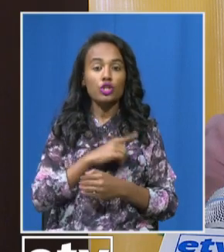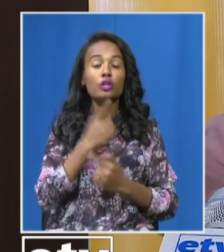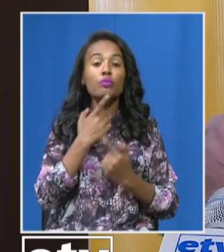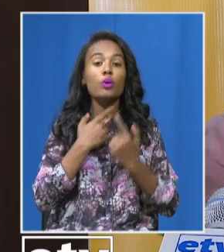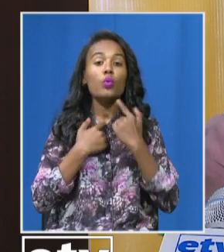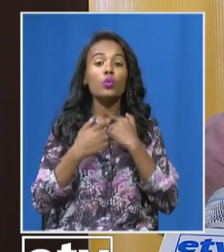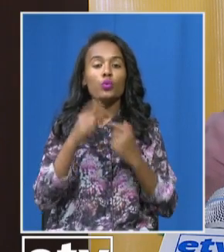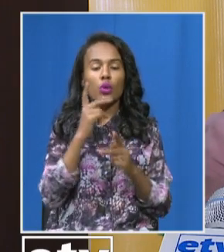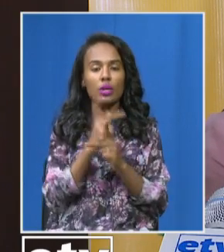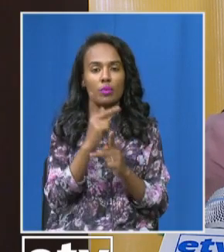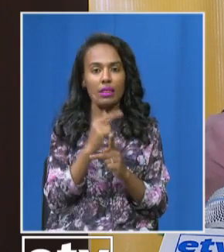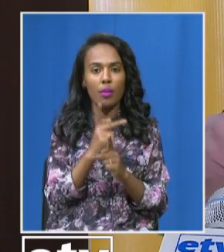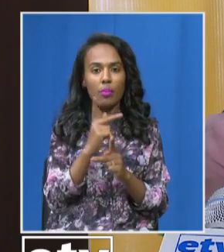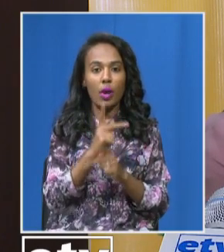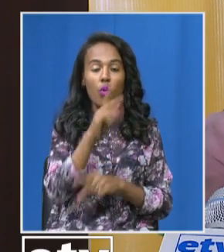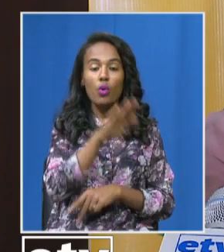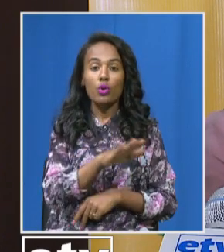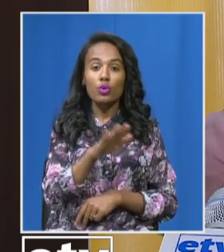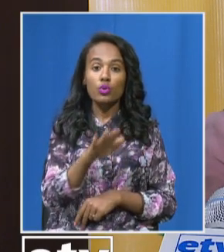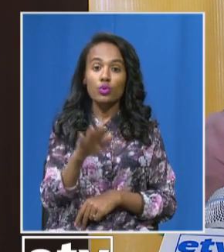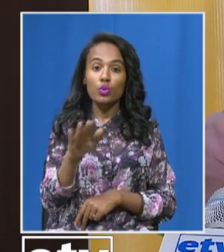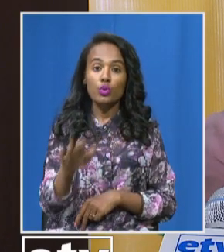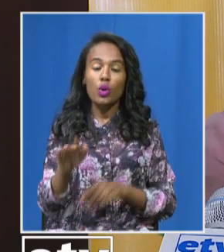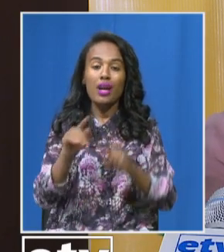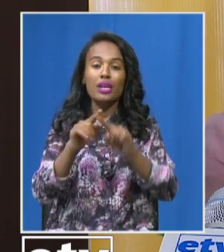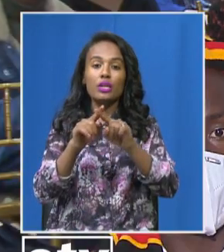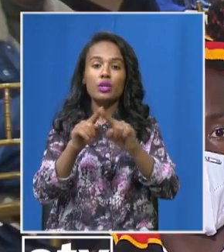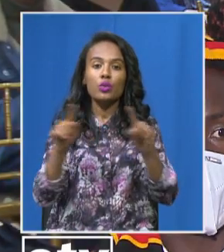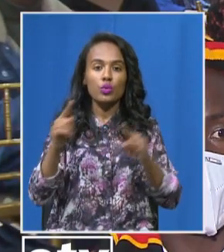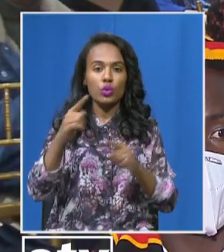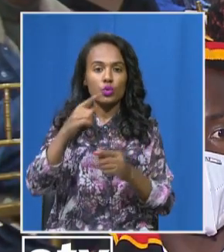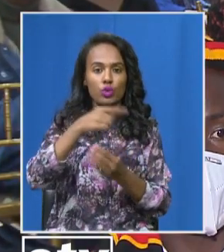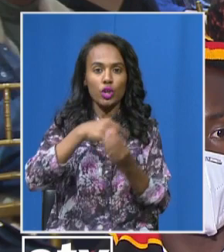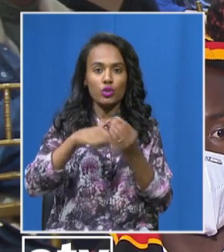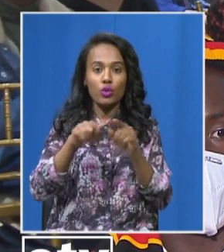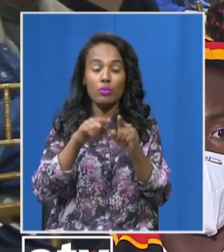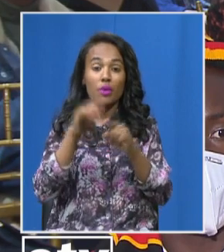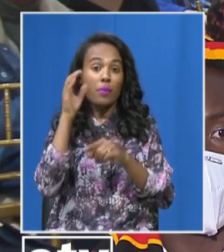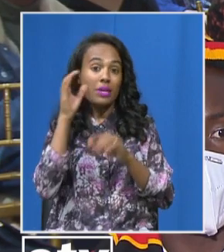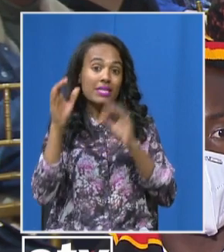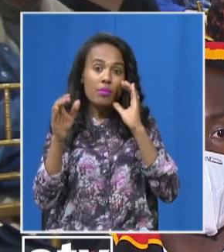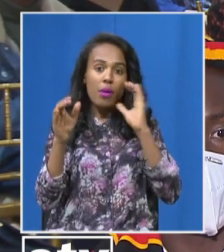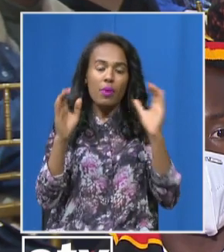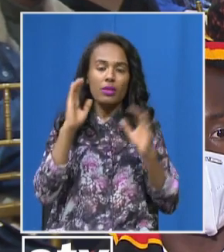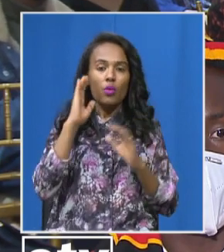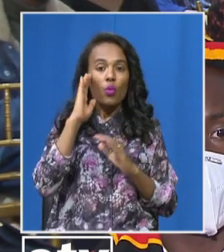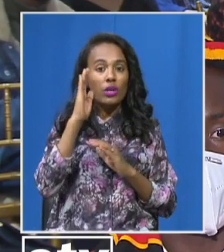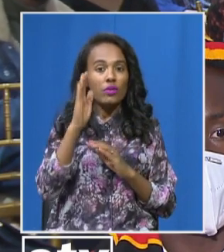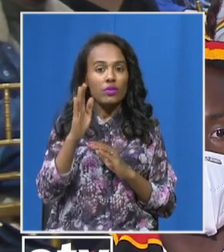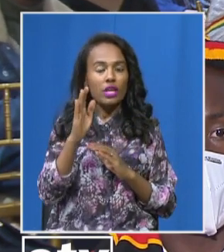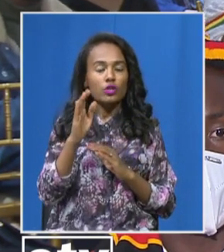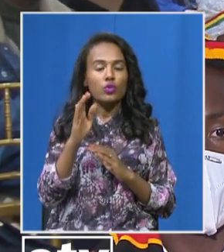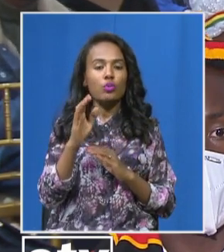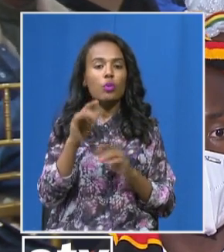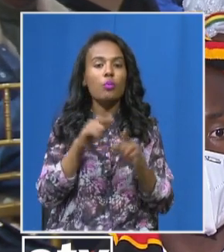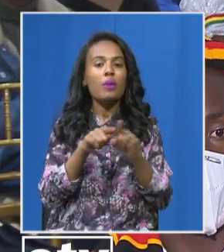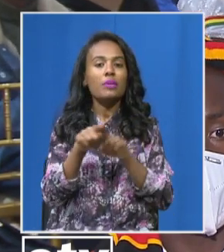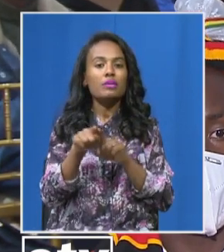በጉጉት ወደምትጠብቀው ልጆቿ ልዩነቶቻቸውን በመስማማት ወደፊታቸውን ደግሞ